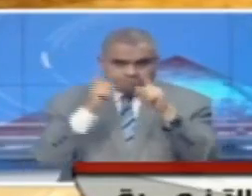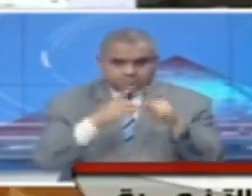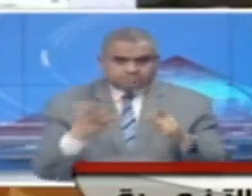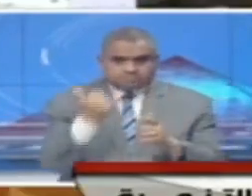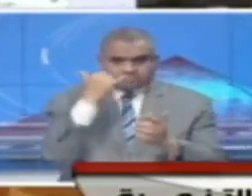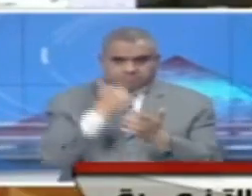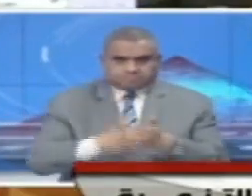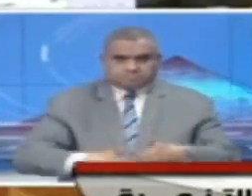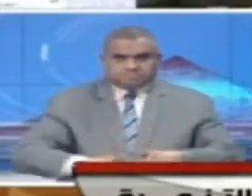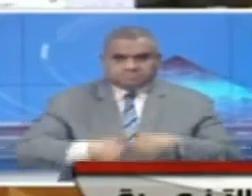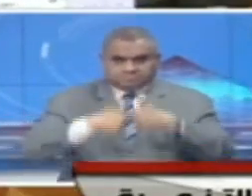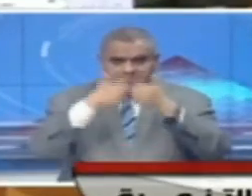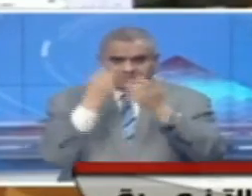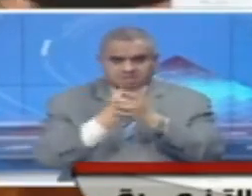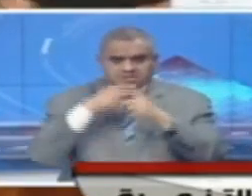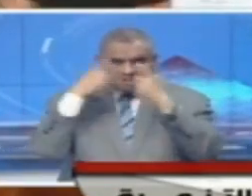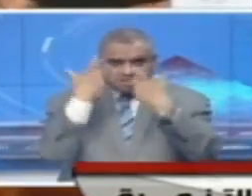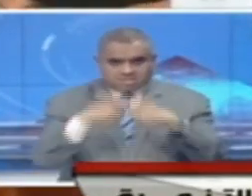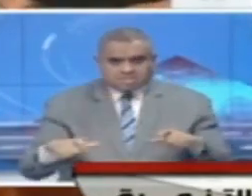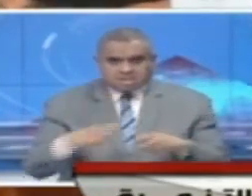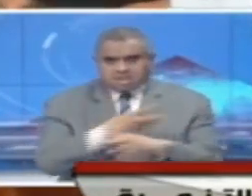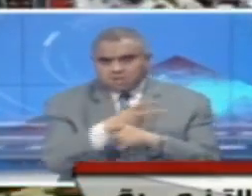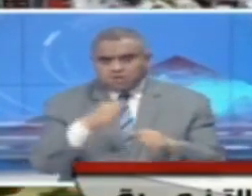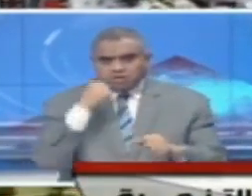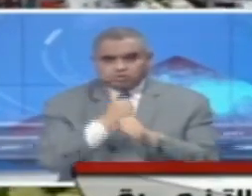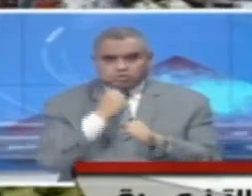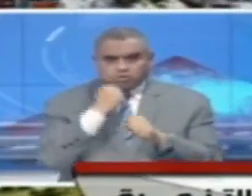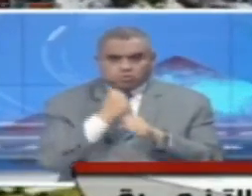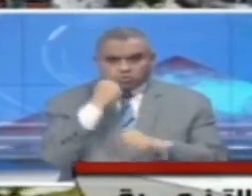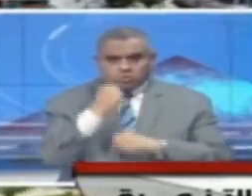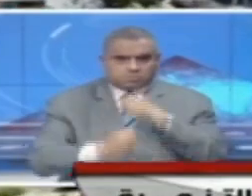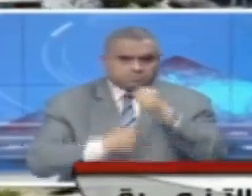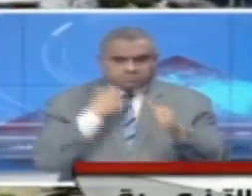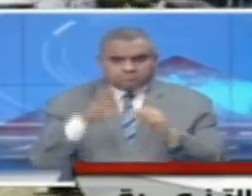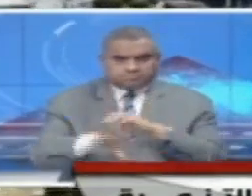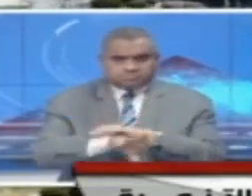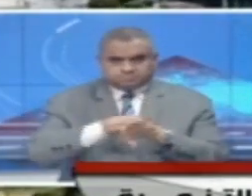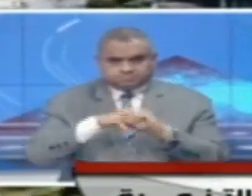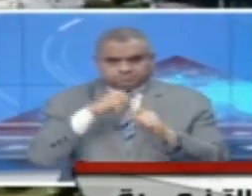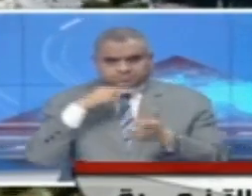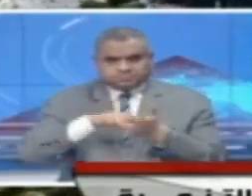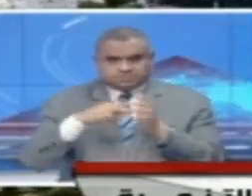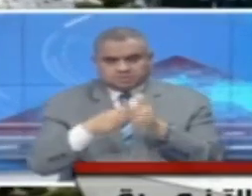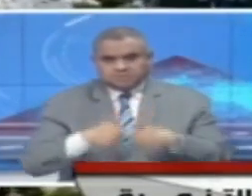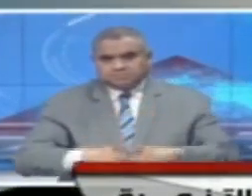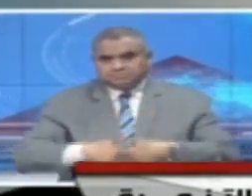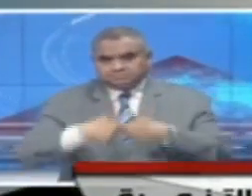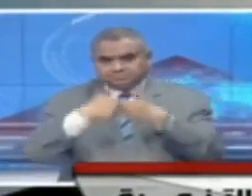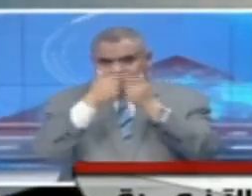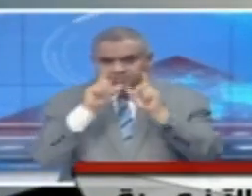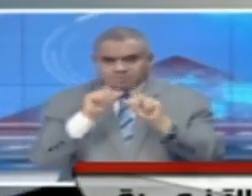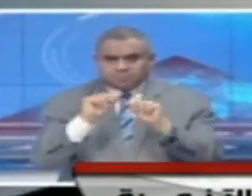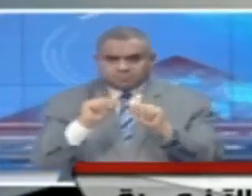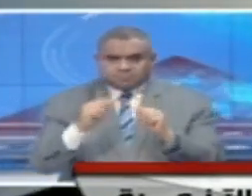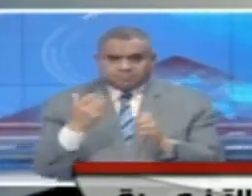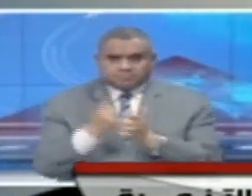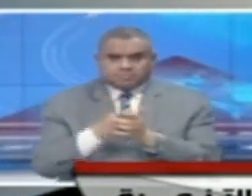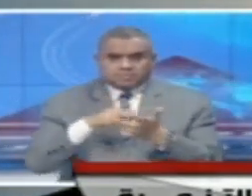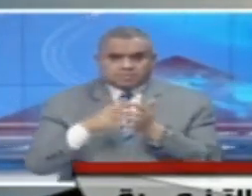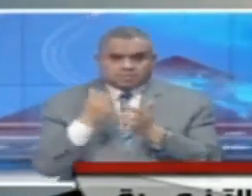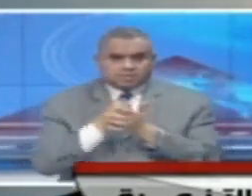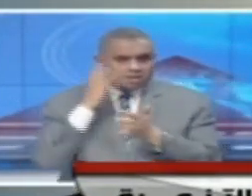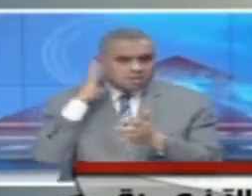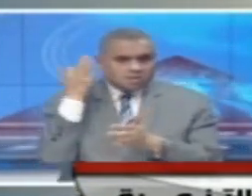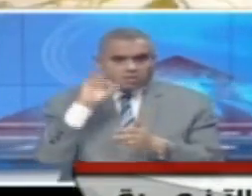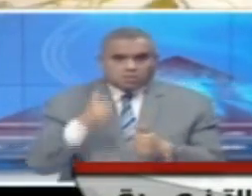إلى تفرغ الدولة بكافة أجهزتها لبناء نهضتها في كافة المجالات خلف قيادتها